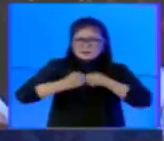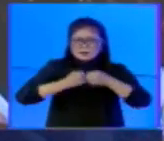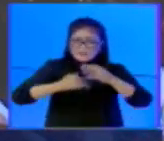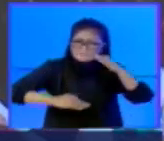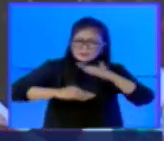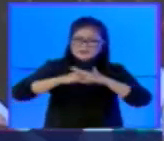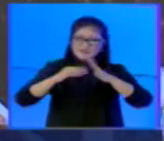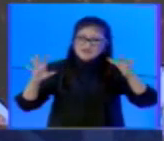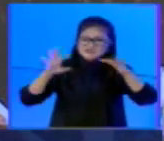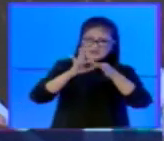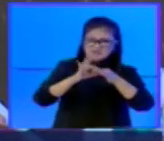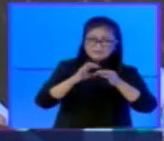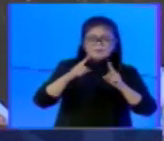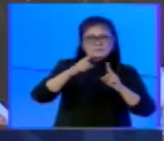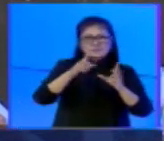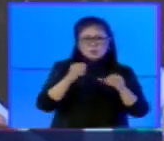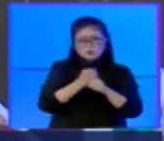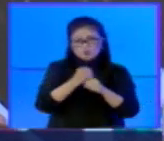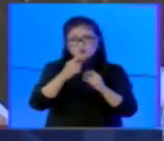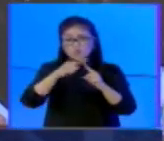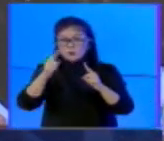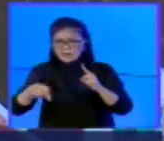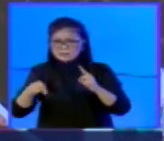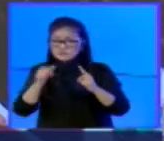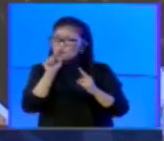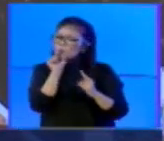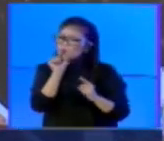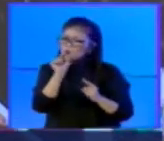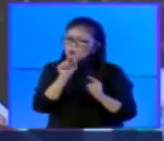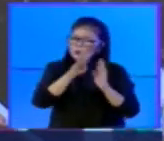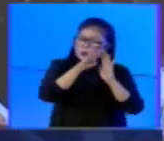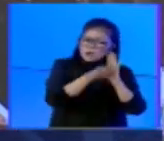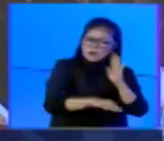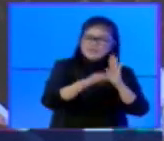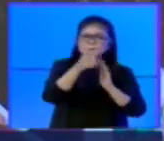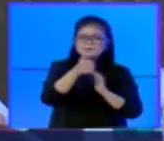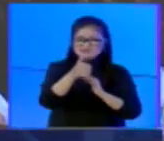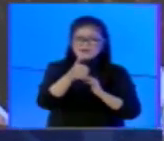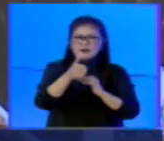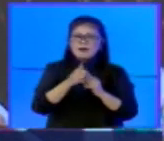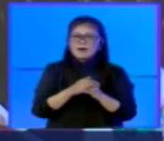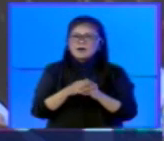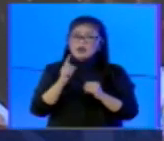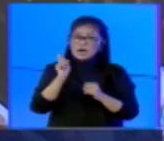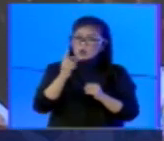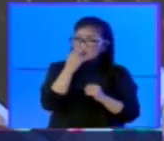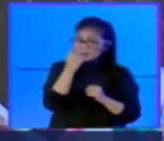ada agar bisa ditekan angkanya, dan kalau ada masalah-masalah